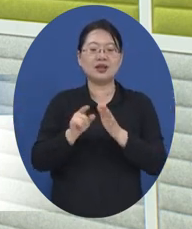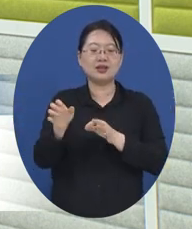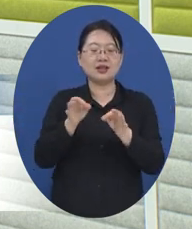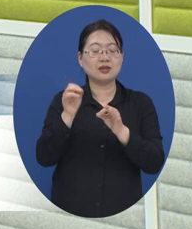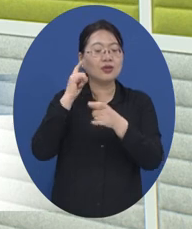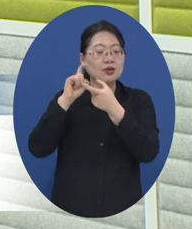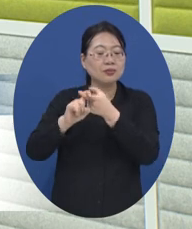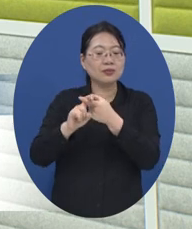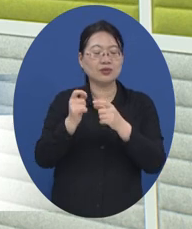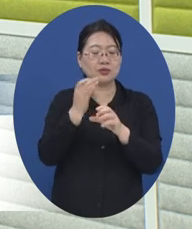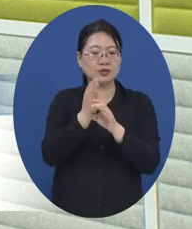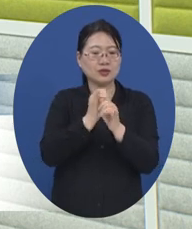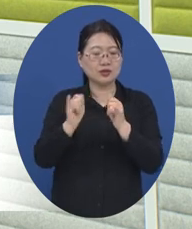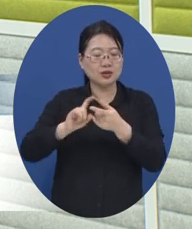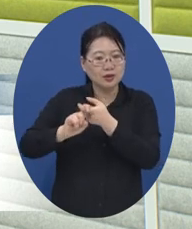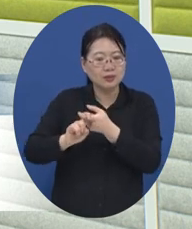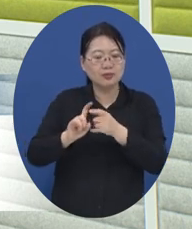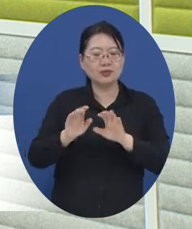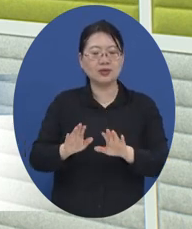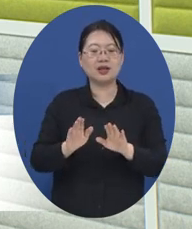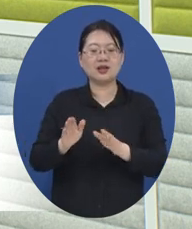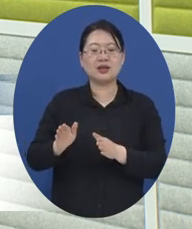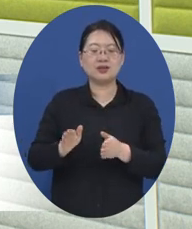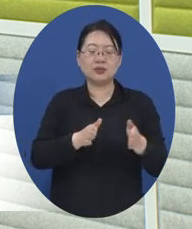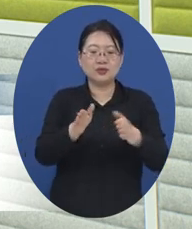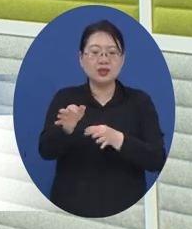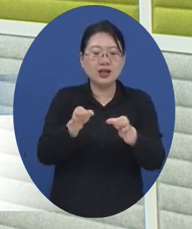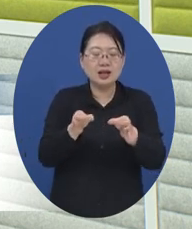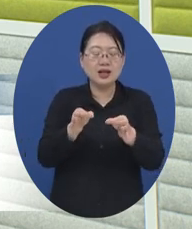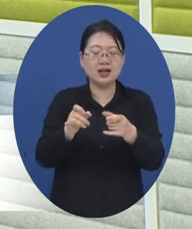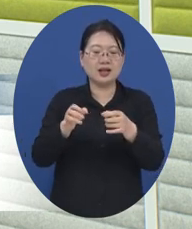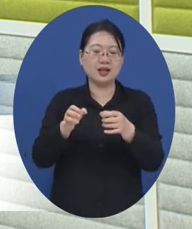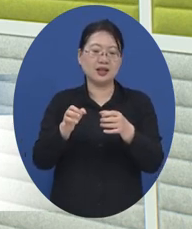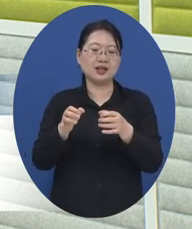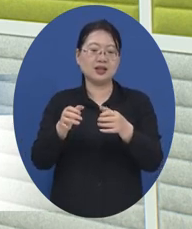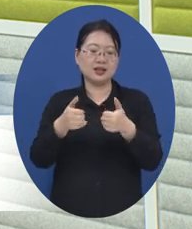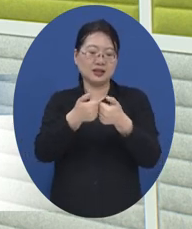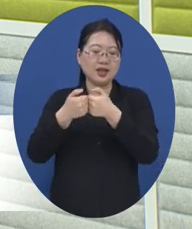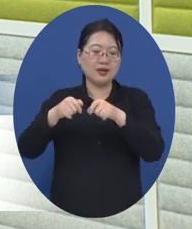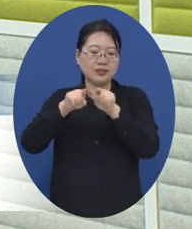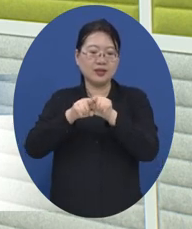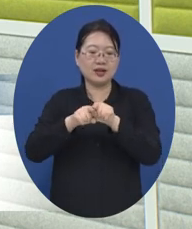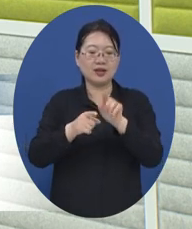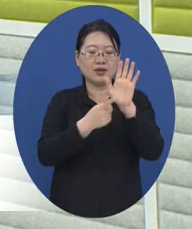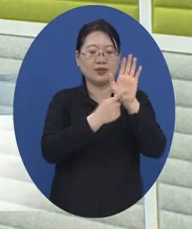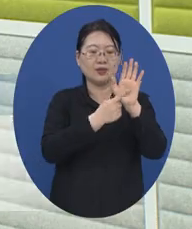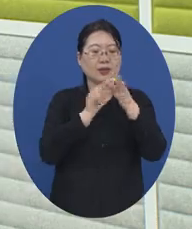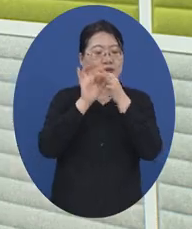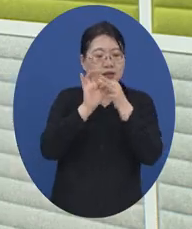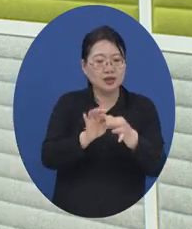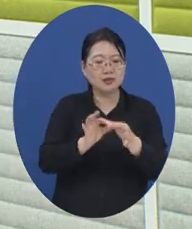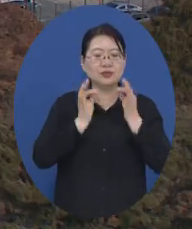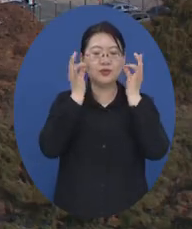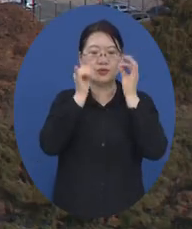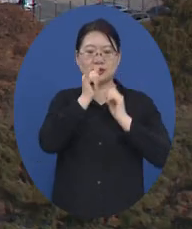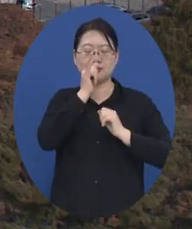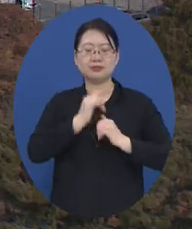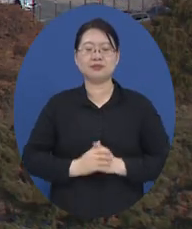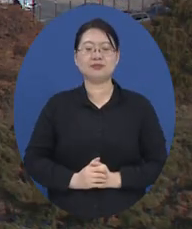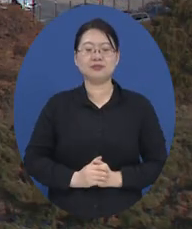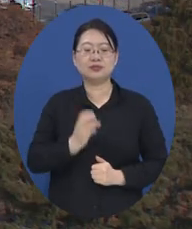소상공인 옆에 골목상권 상 1회 등과 함께 홍보 캠페인과 1 함께 공동 노력을 다해 나갈 계획입니다